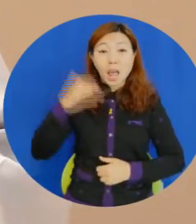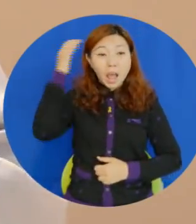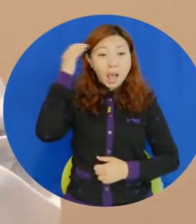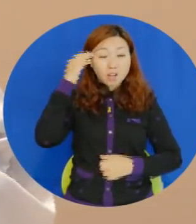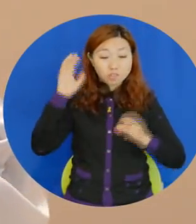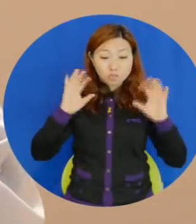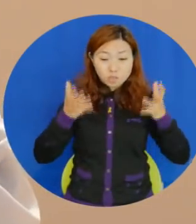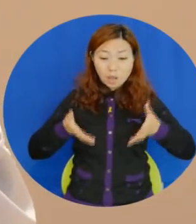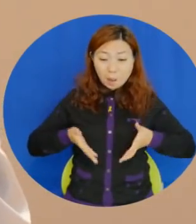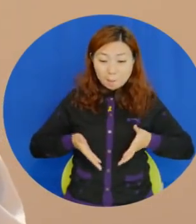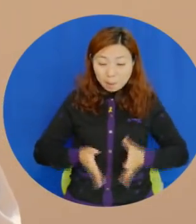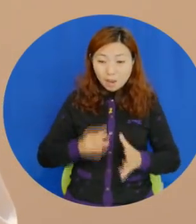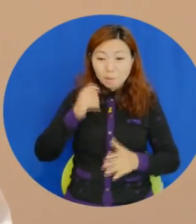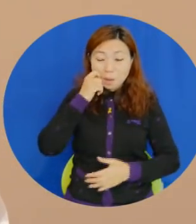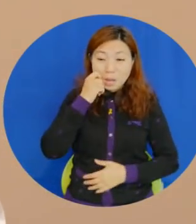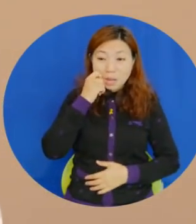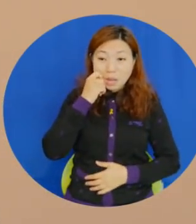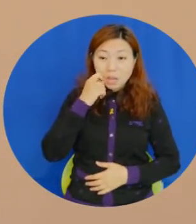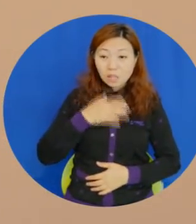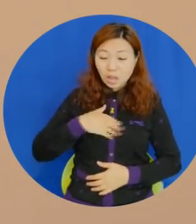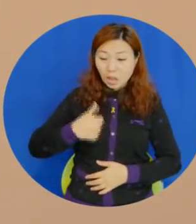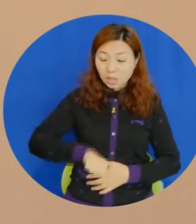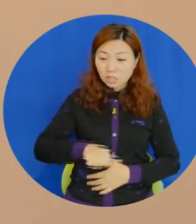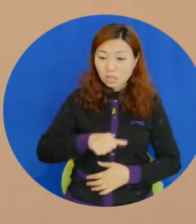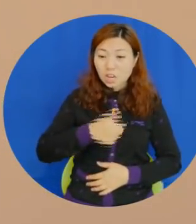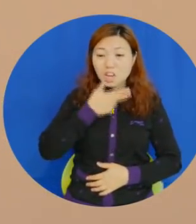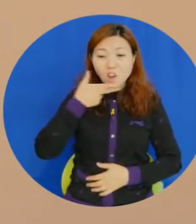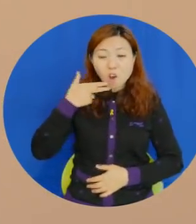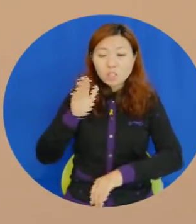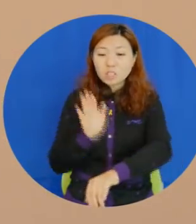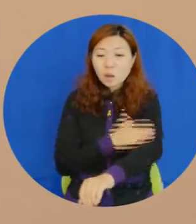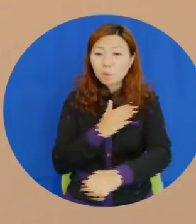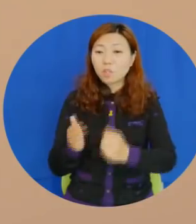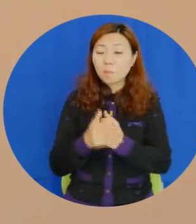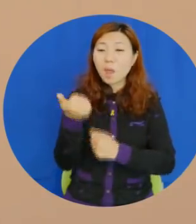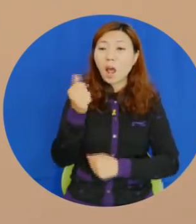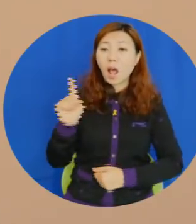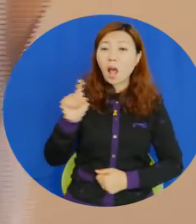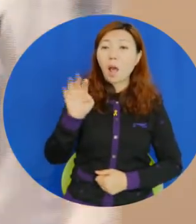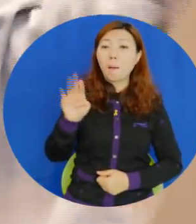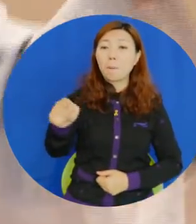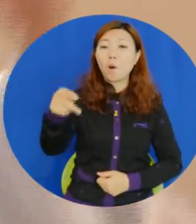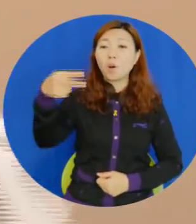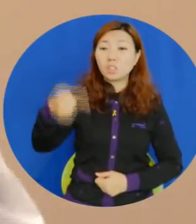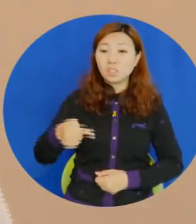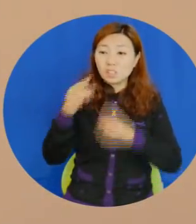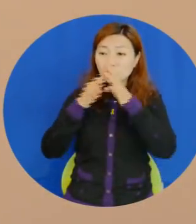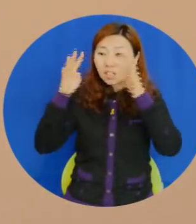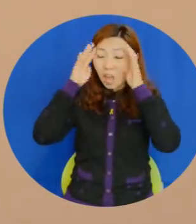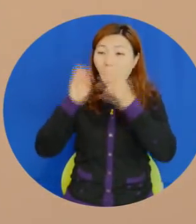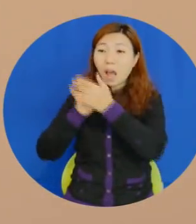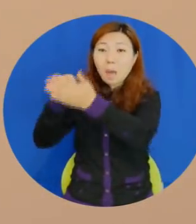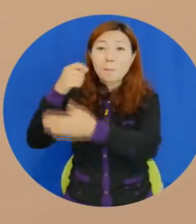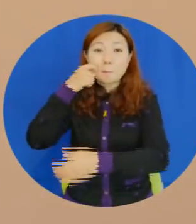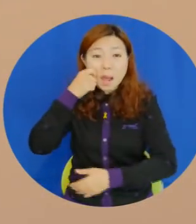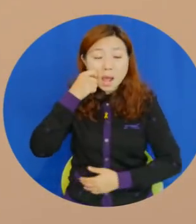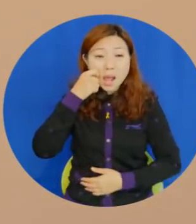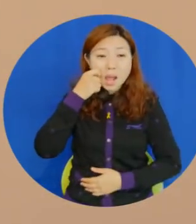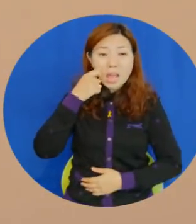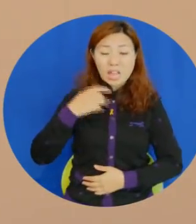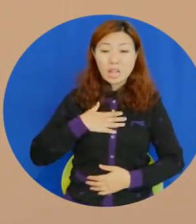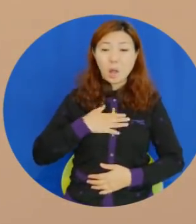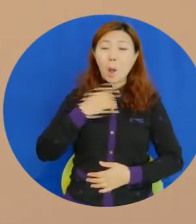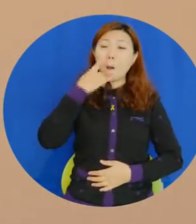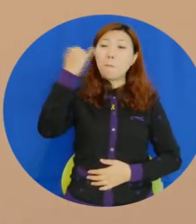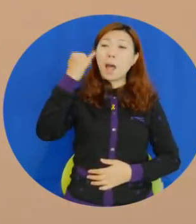그럼 내가 대한민국에서 태어나서 우리 아들을 영어를 못하고 하버드대 못 보냈다. 그럼 우리 아들이 하버드대 들어갈 수 있는데